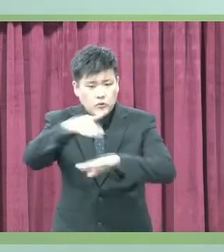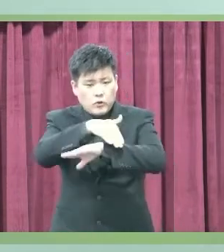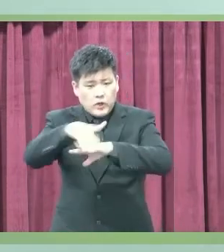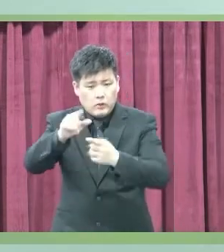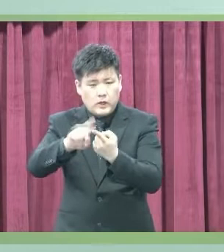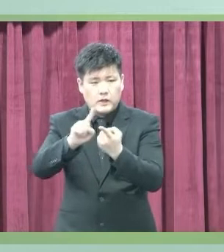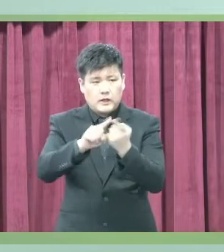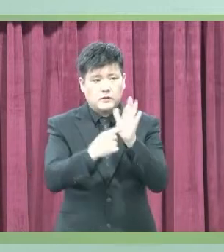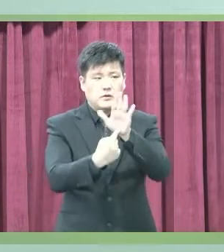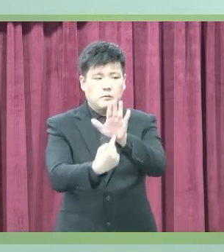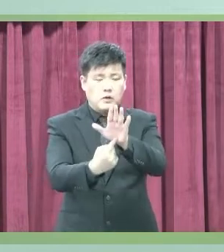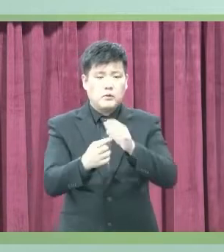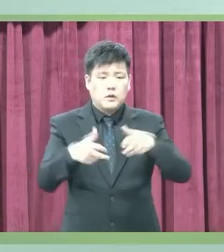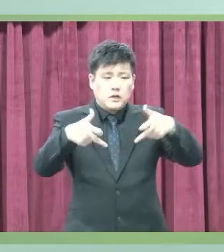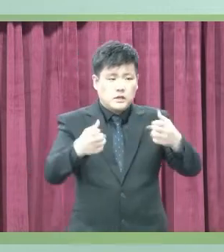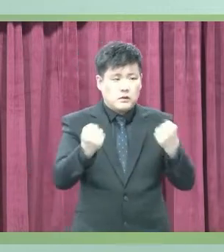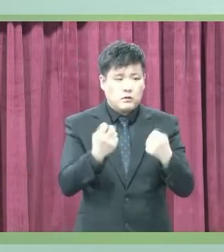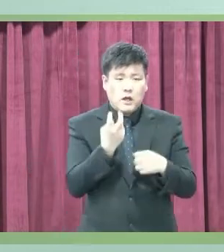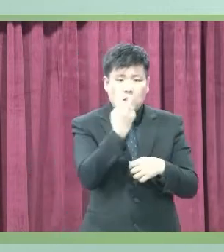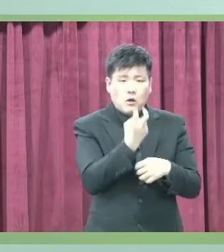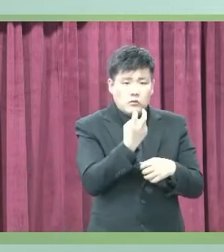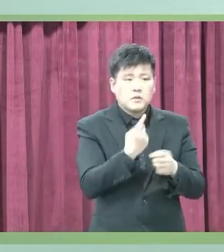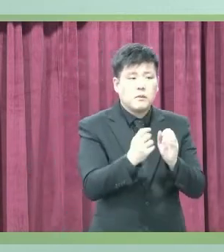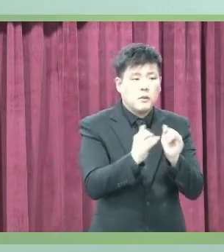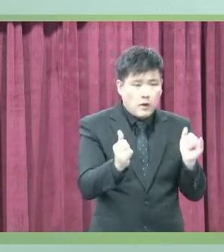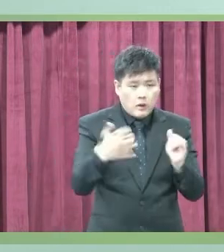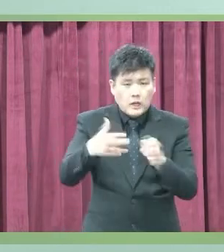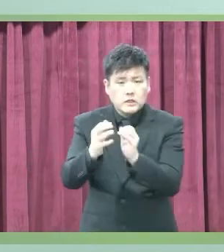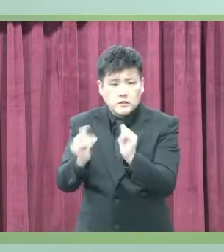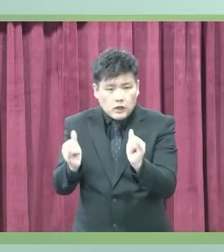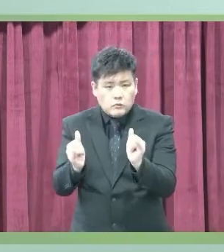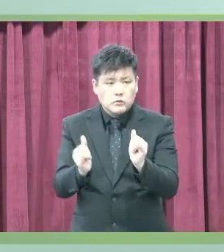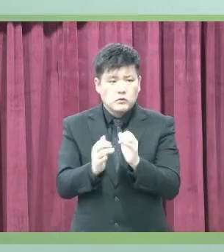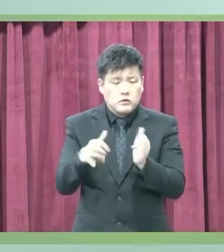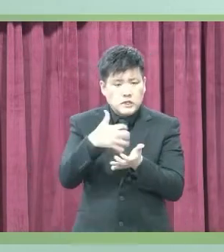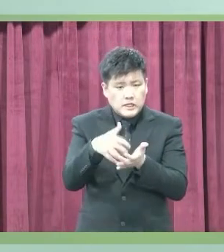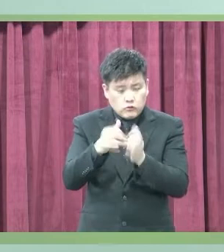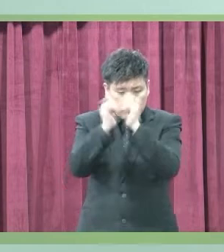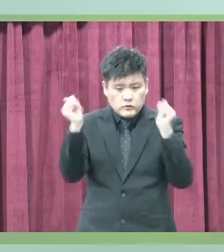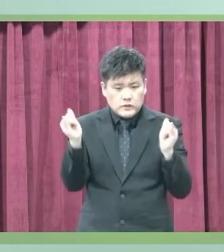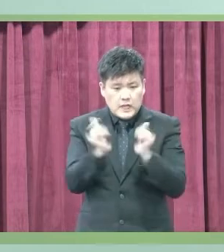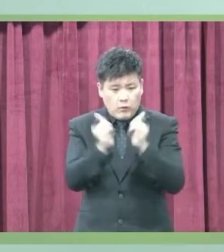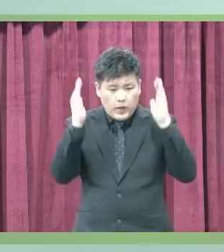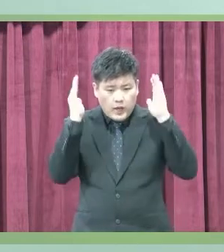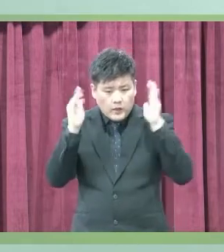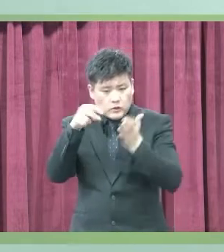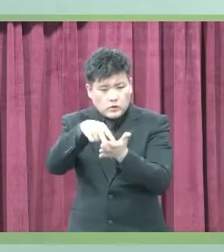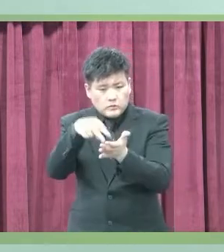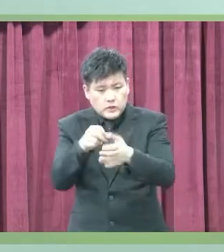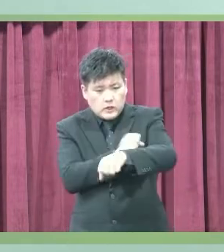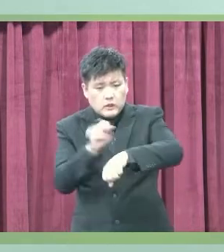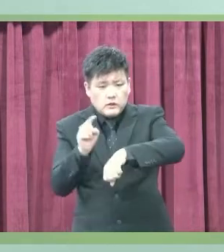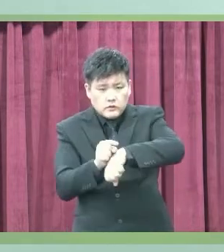발표하겠습니다. 장애인 건강검진 수검자 및 미수검자의 인구사회학적 특성입니다. 장애인